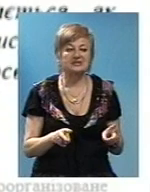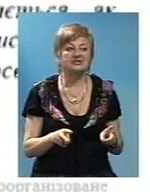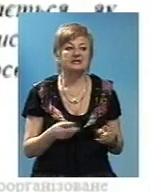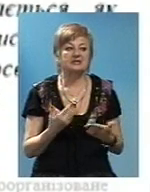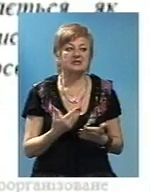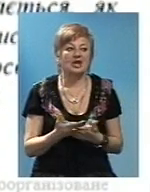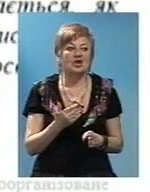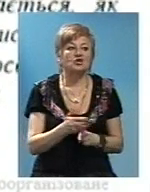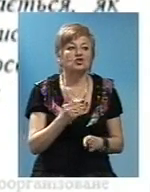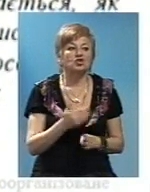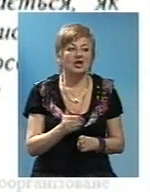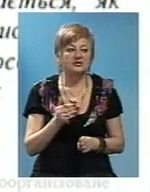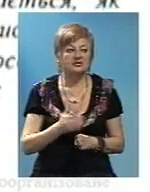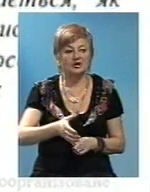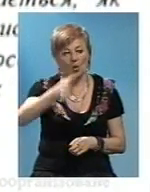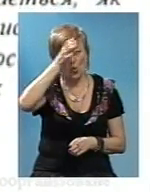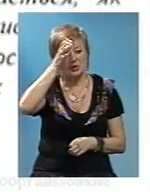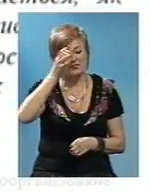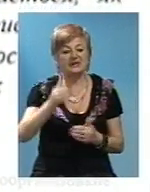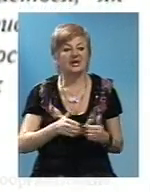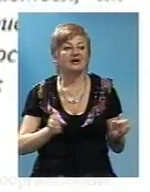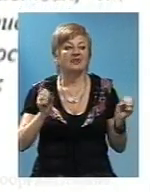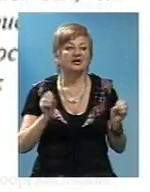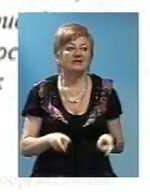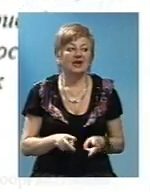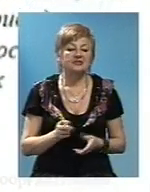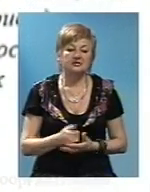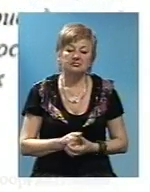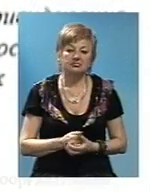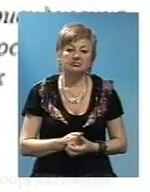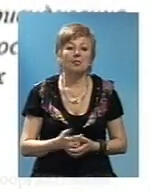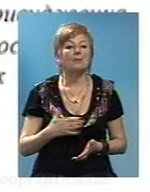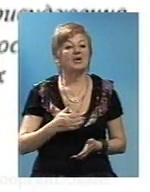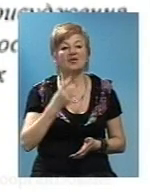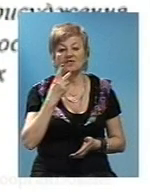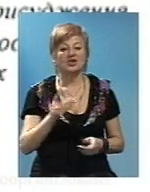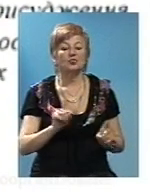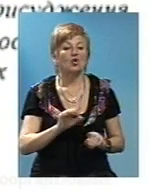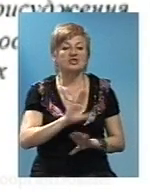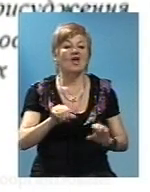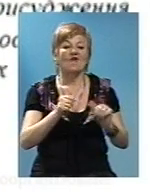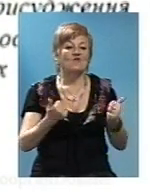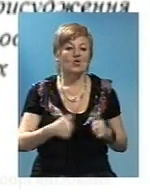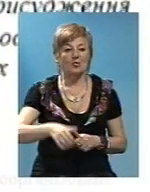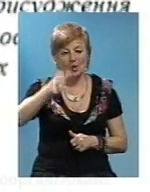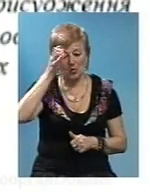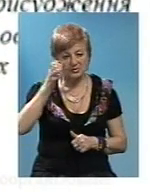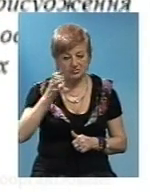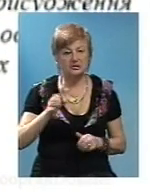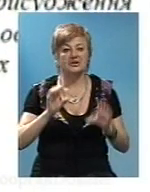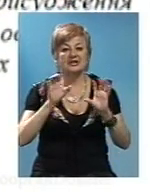присудженням часткових освітніх кваліфікацій. Ми бачимо, що неформальна освіта вже закріплена на